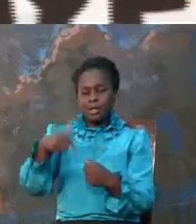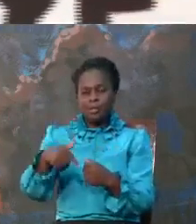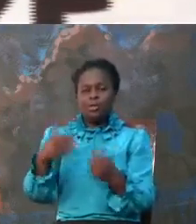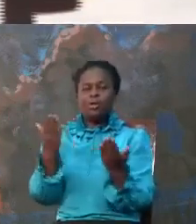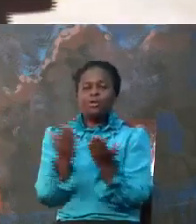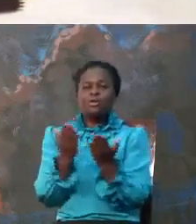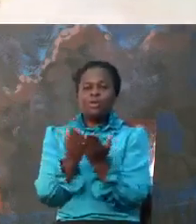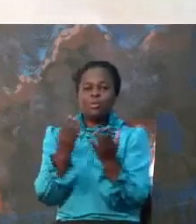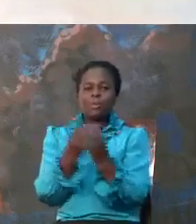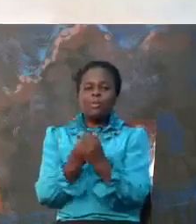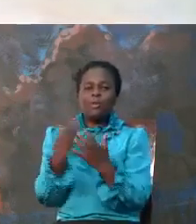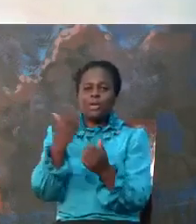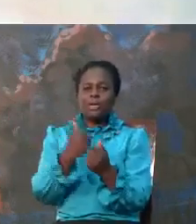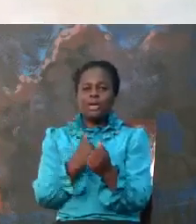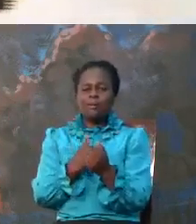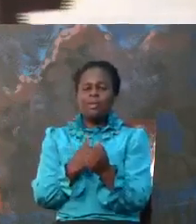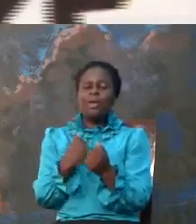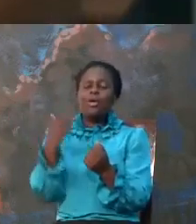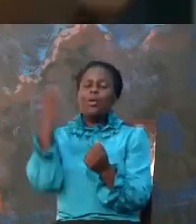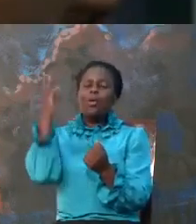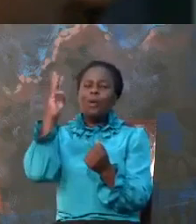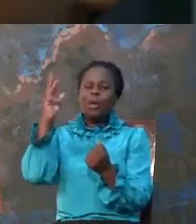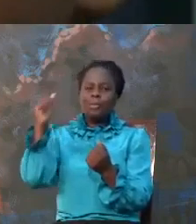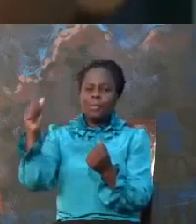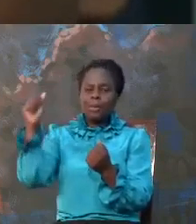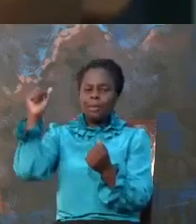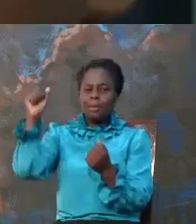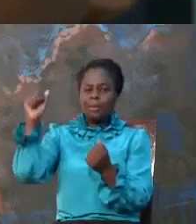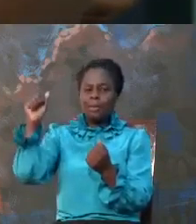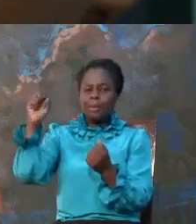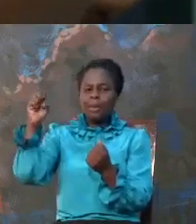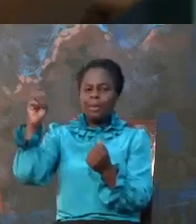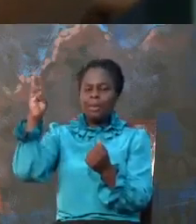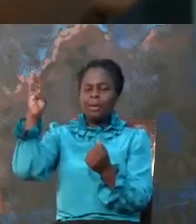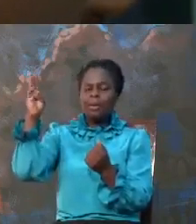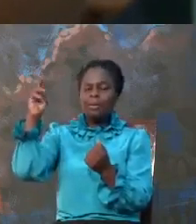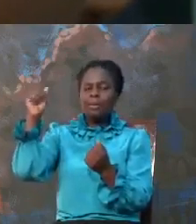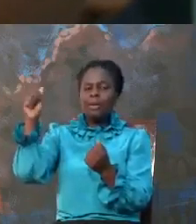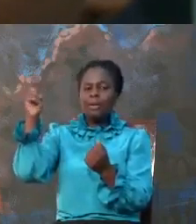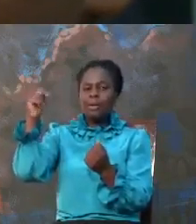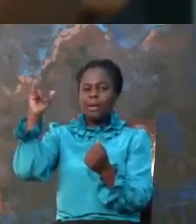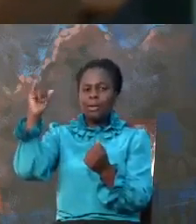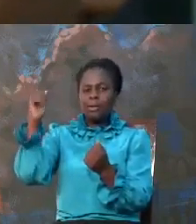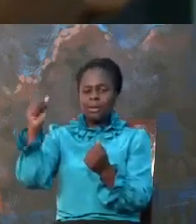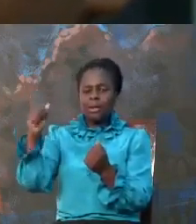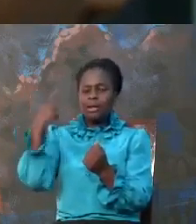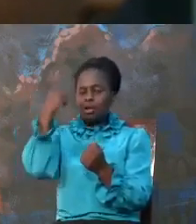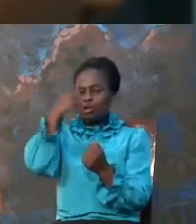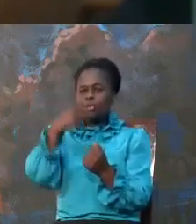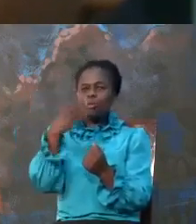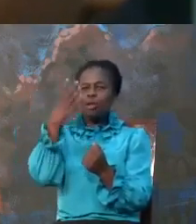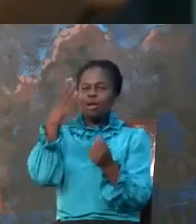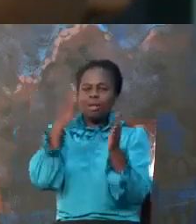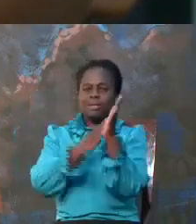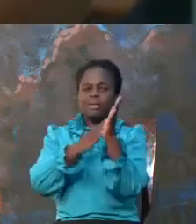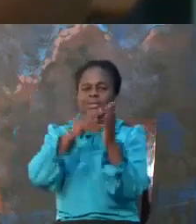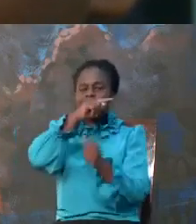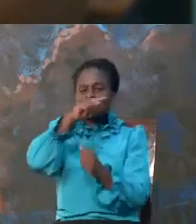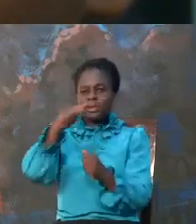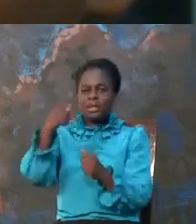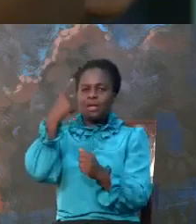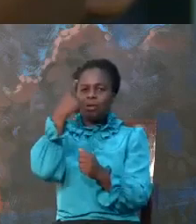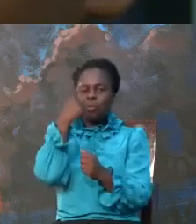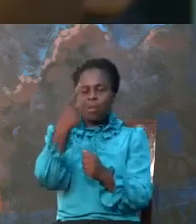nami kitabu cha Ibrania sura ya 9 mstari ule wa kwanza, anzia tu acha mstari wa kwanza, ingia mstari wa 8 hadi mstari wa